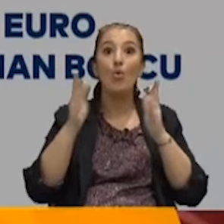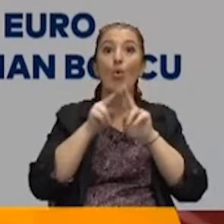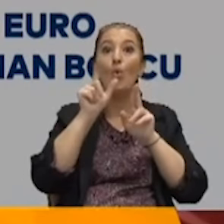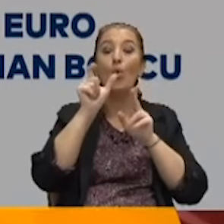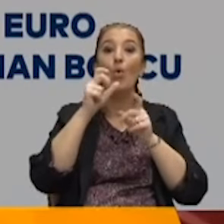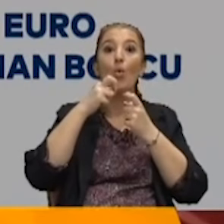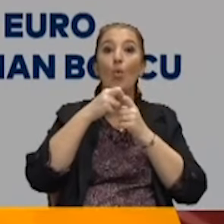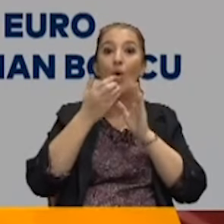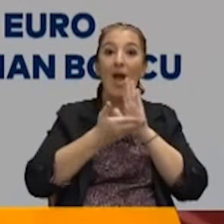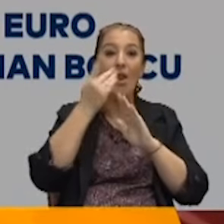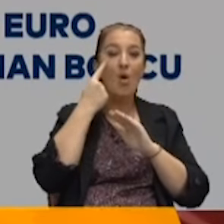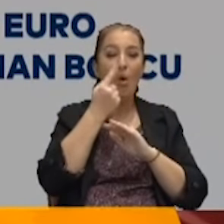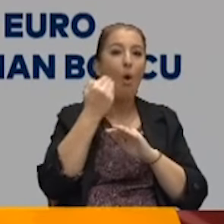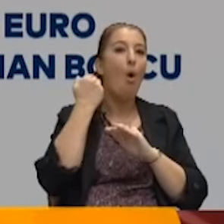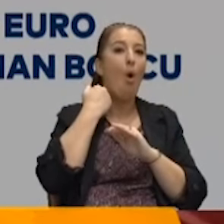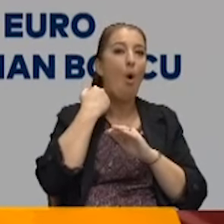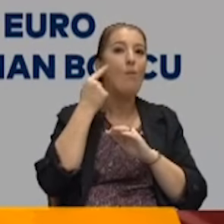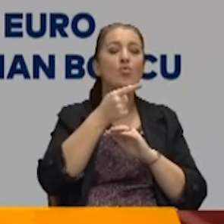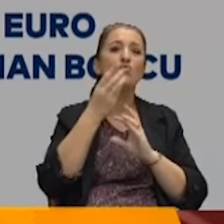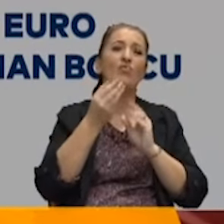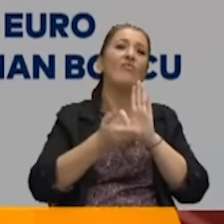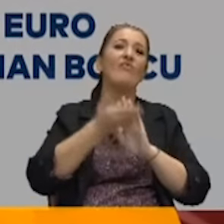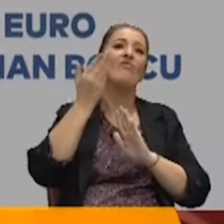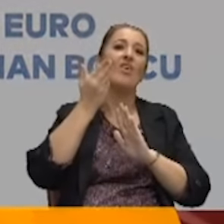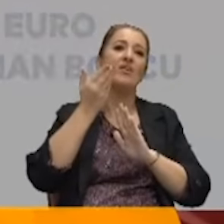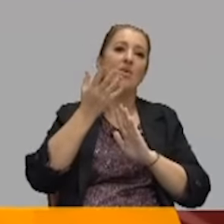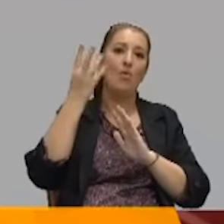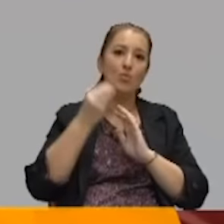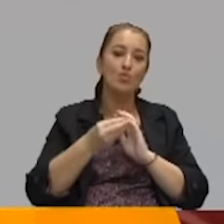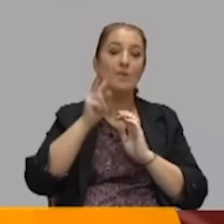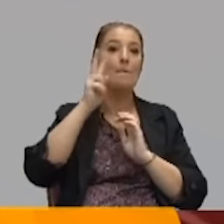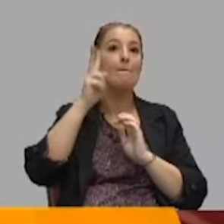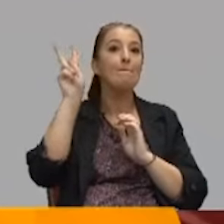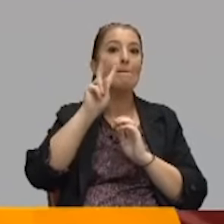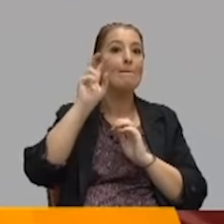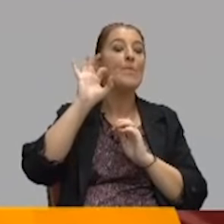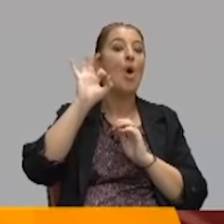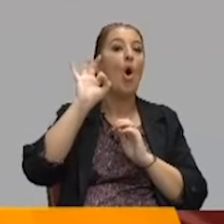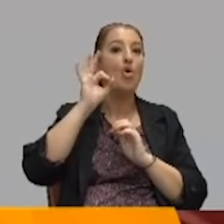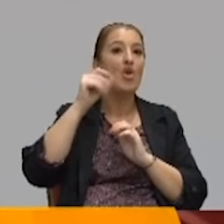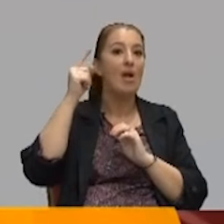borç stoğumuzda önemli bir yükselmeye sebep oldu. 2020 Ocak ayında